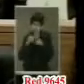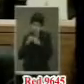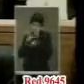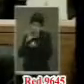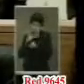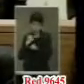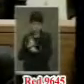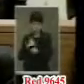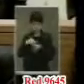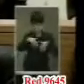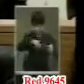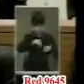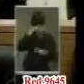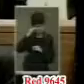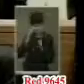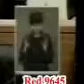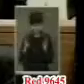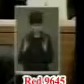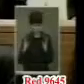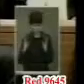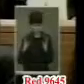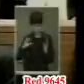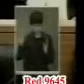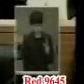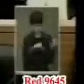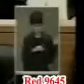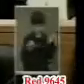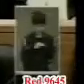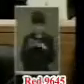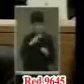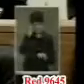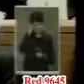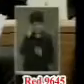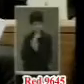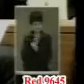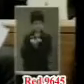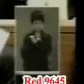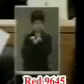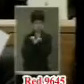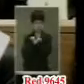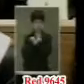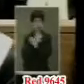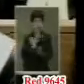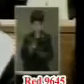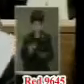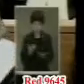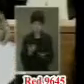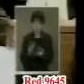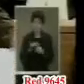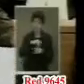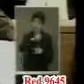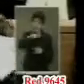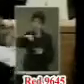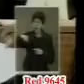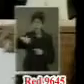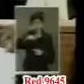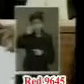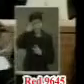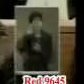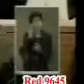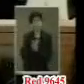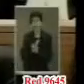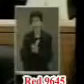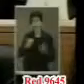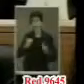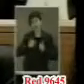ชาชนอยู่ข้างหนึ่งตำรวจอยู่ข้างหนึ่งเฟี้ยงกันไปตำรวจก็วิ่งไม่ได้ทหารถือปืนอยู่ข้างหลังทุกเหตุการณ์ตำรวจก็คือจำเล